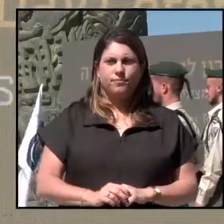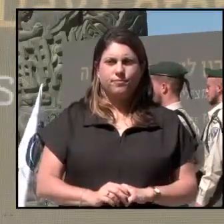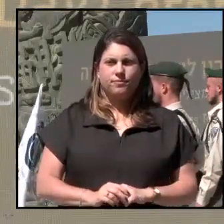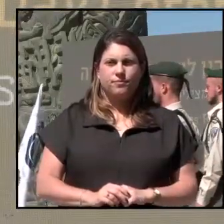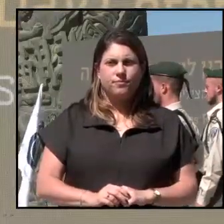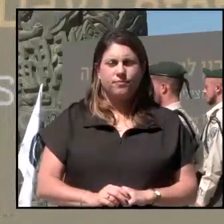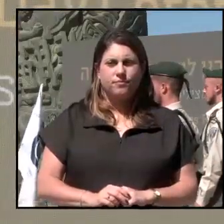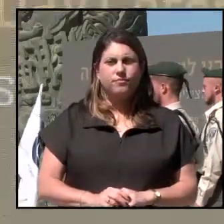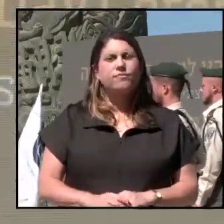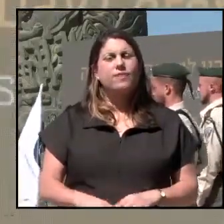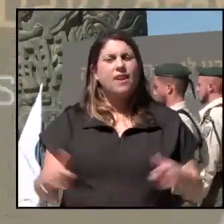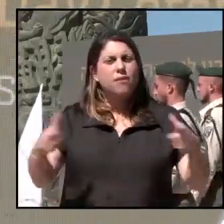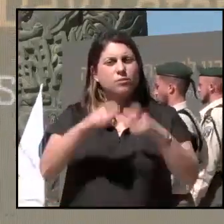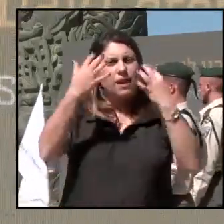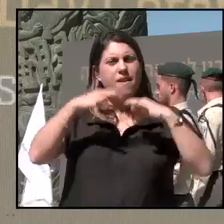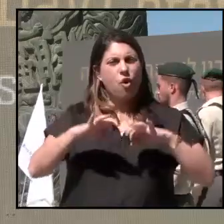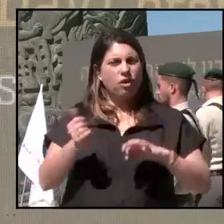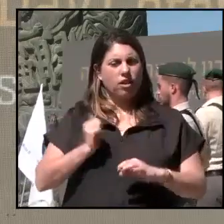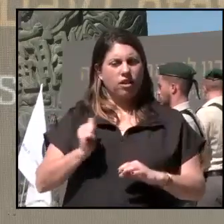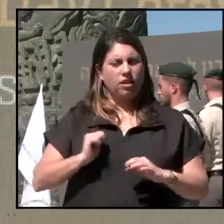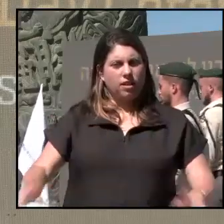שמר יבוא לדום, שמר דום.